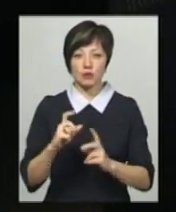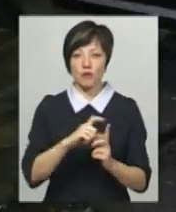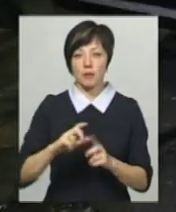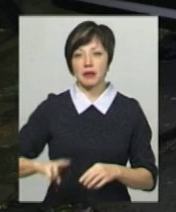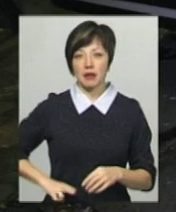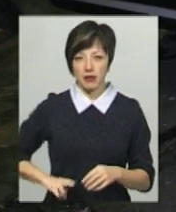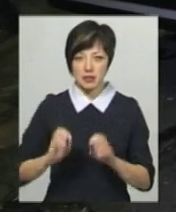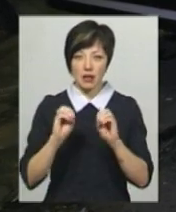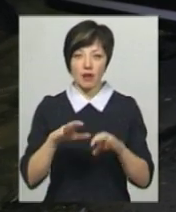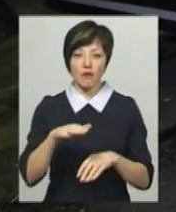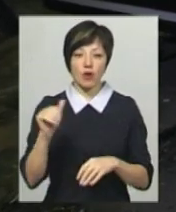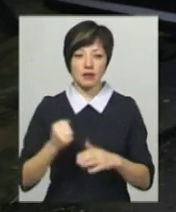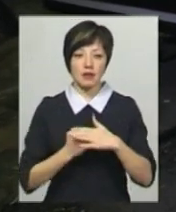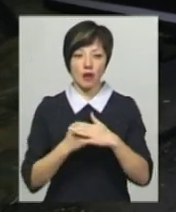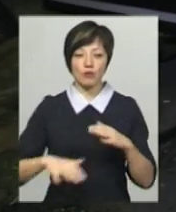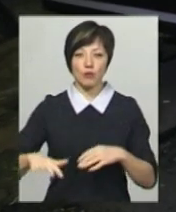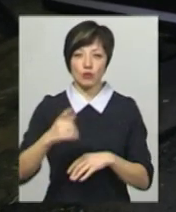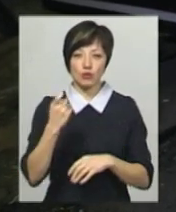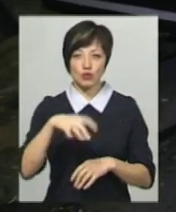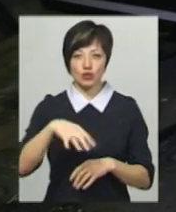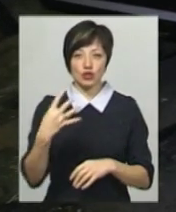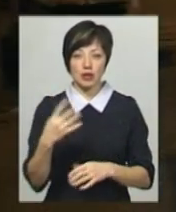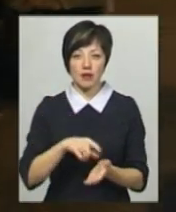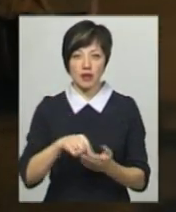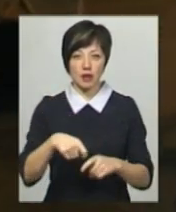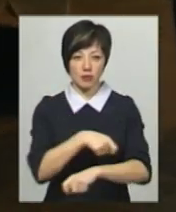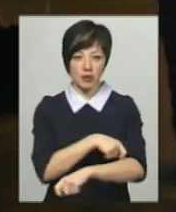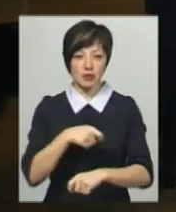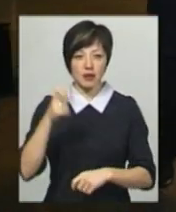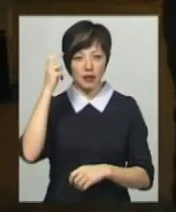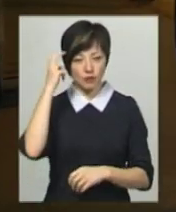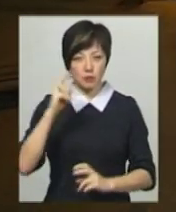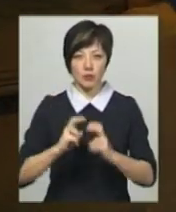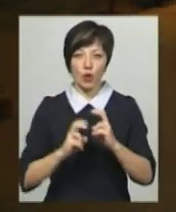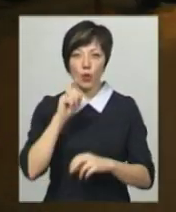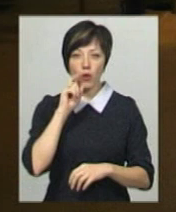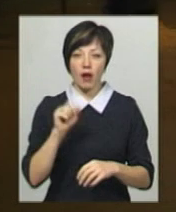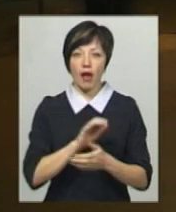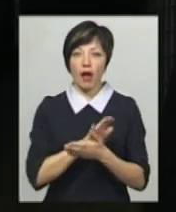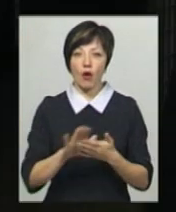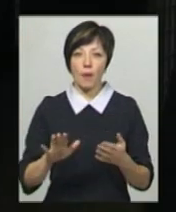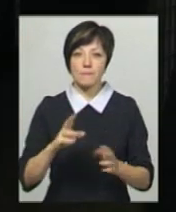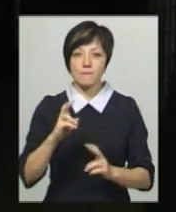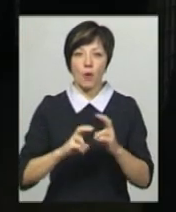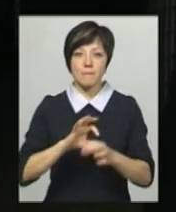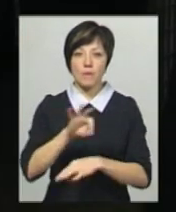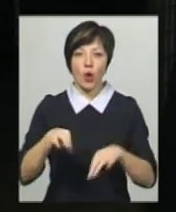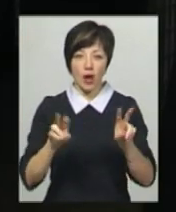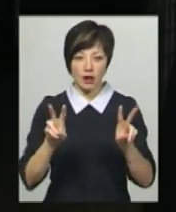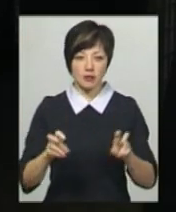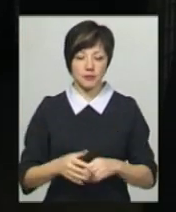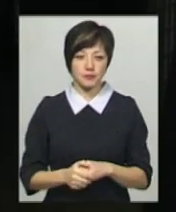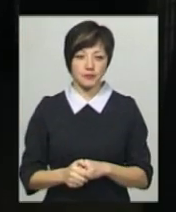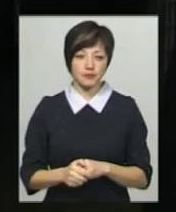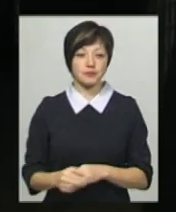Коломійчука, він здає в оренду склад площею 144 квадратних метра столичному підприємству «Укрекопромпроект». Приїжджають вони